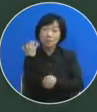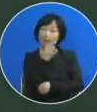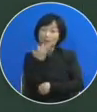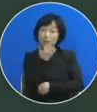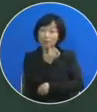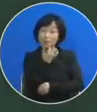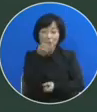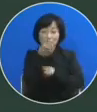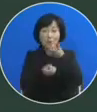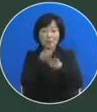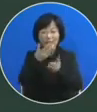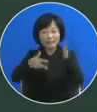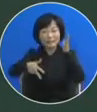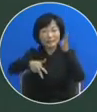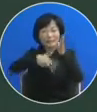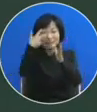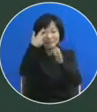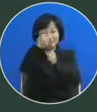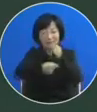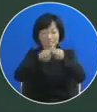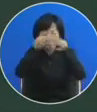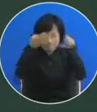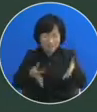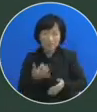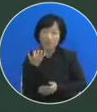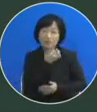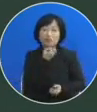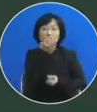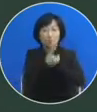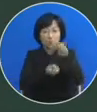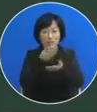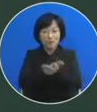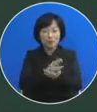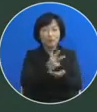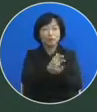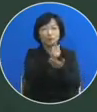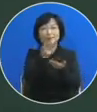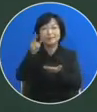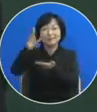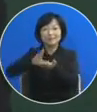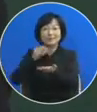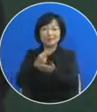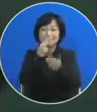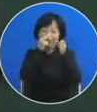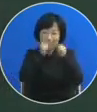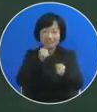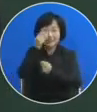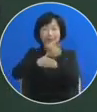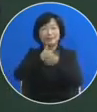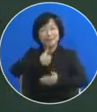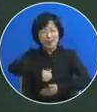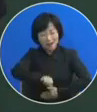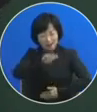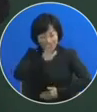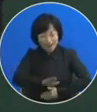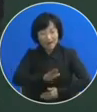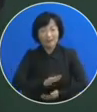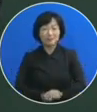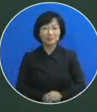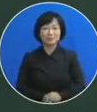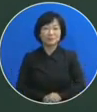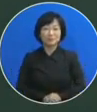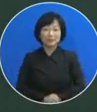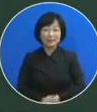주는 그리스도시요 살아계신 하나님의 아들이시다. It was at 700 years that Peter confessed, "You are the Christ, the Son of the Living God." 이제 하나님이